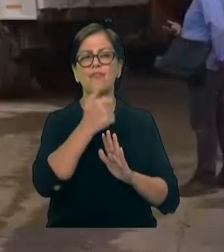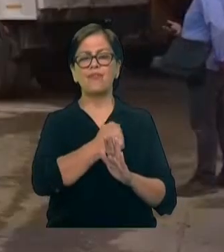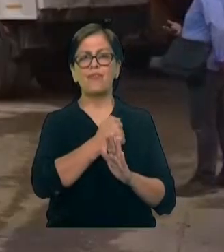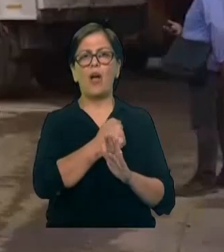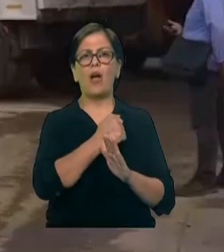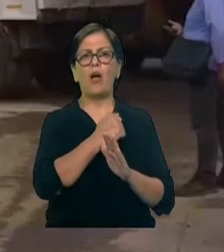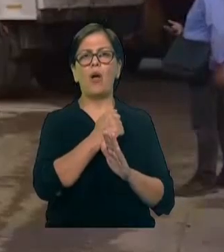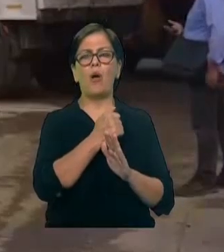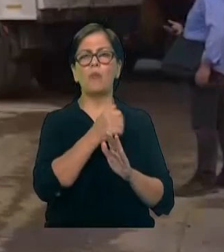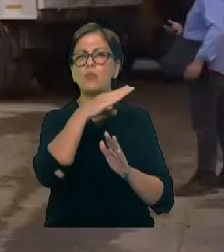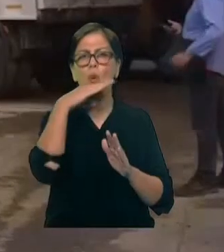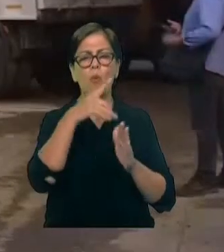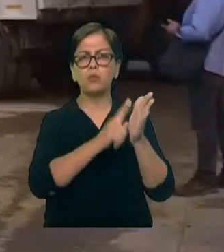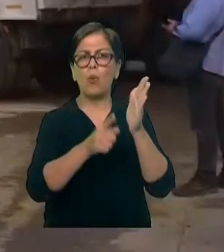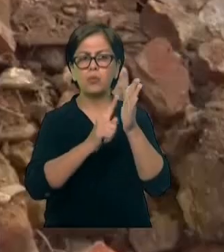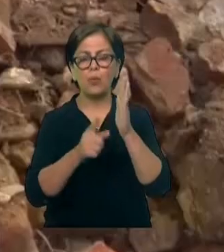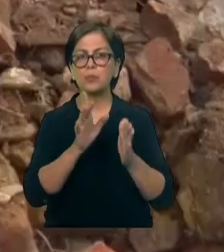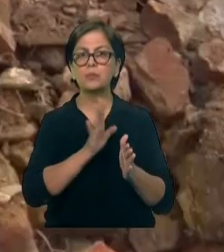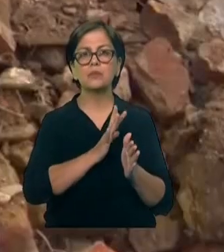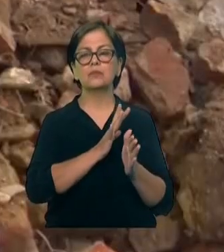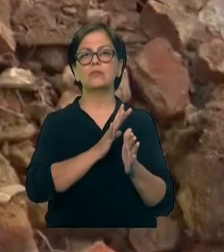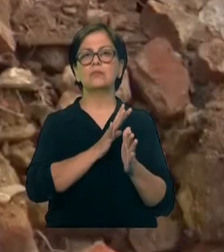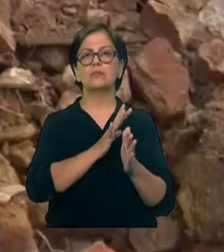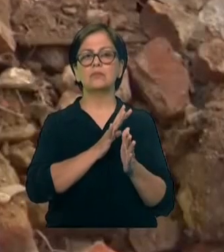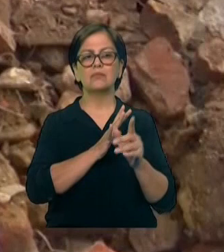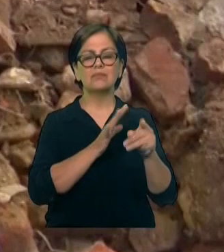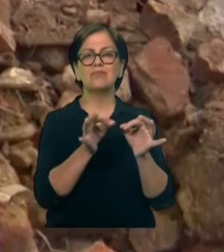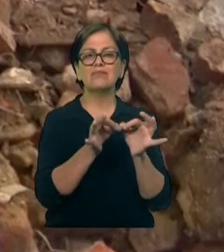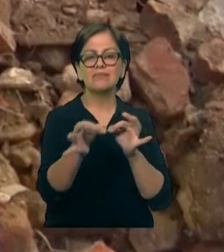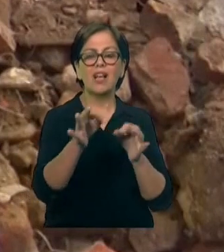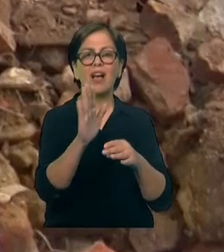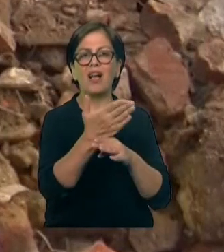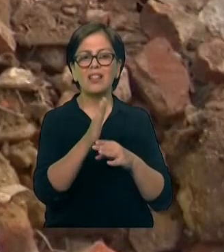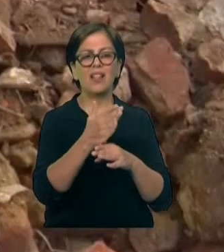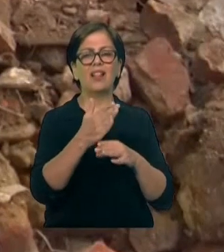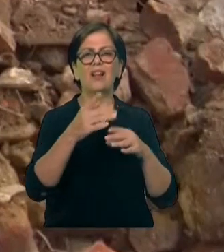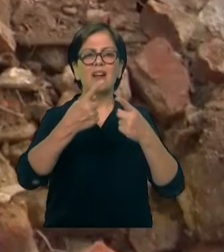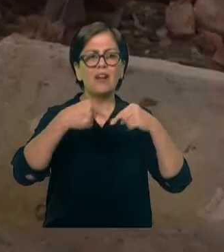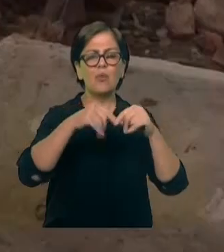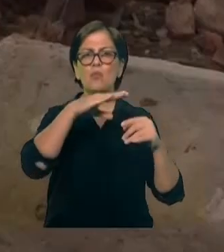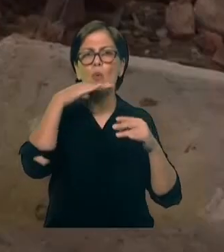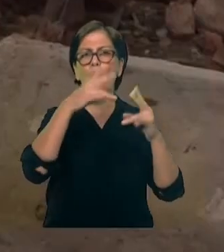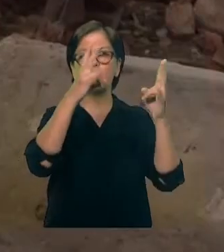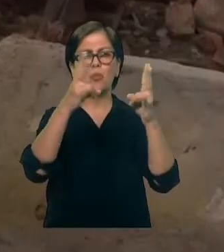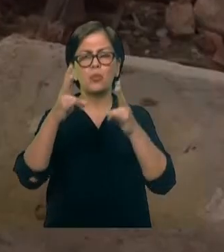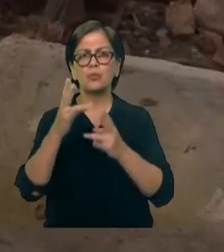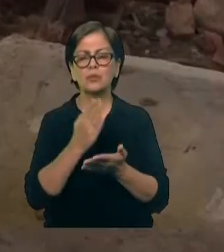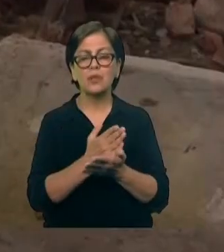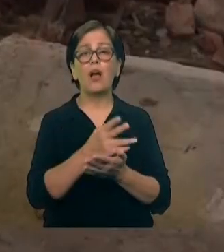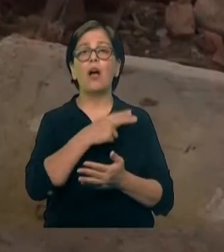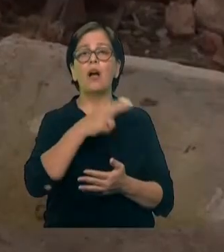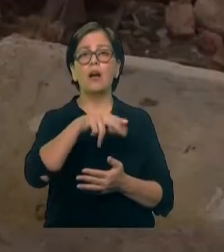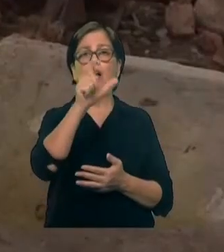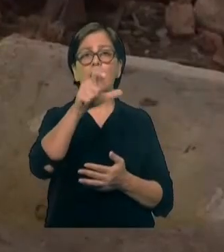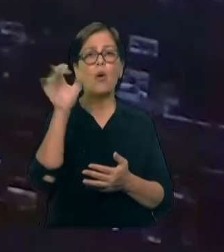Hadisə nəticəsində şəhərin mərkəzində yerləşən vilayət administrasiyasının binasına və qərargahına ziyan dəyib. Ölənlər barədə hələ ki